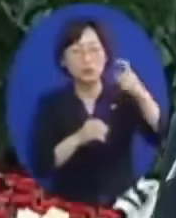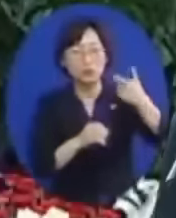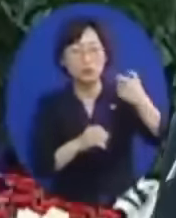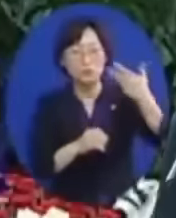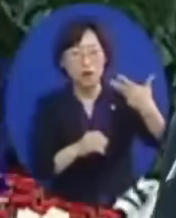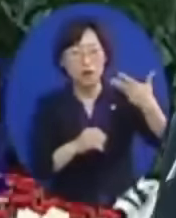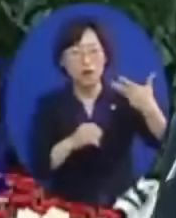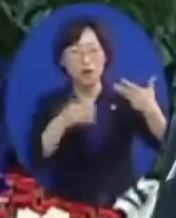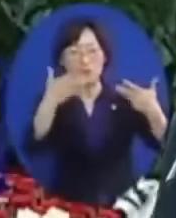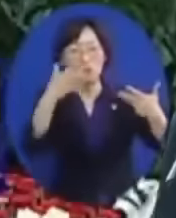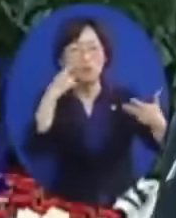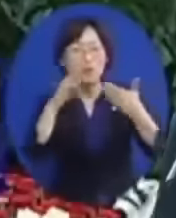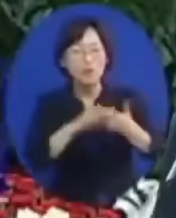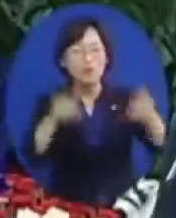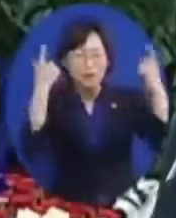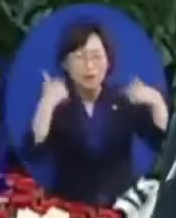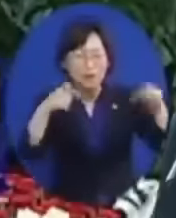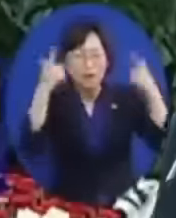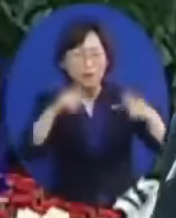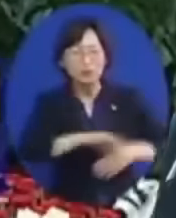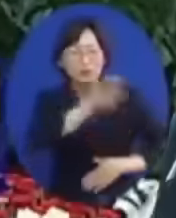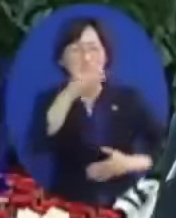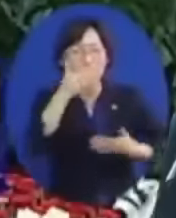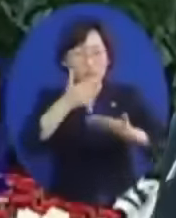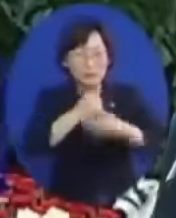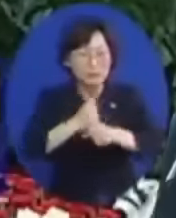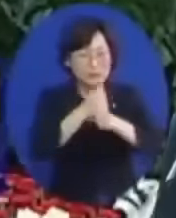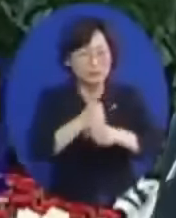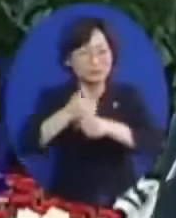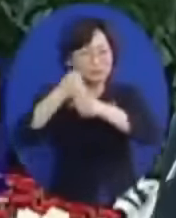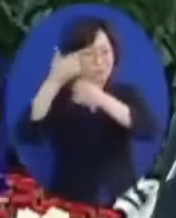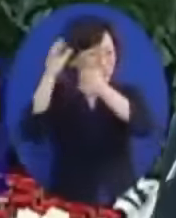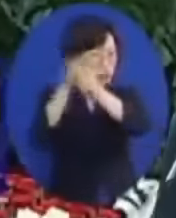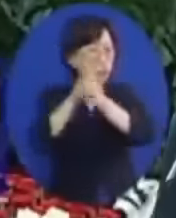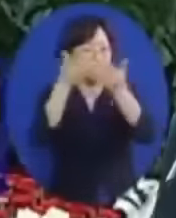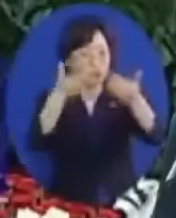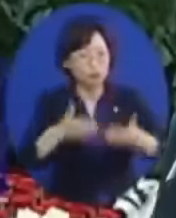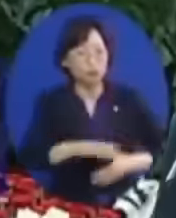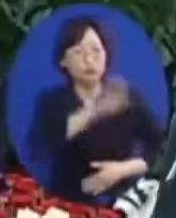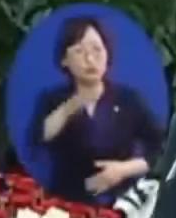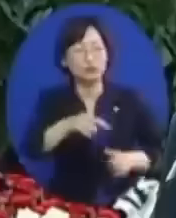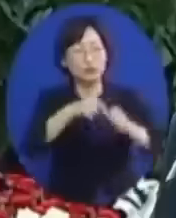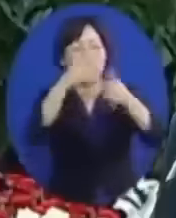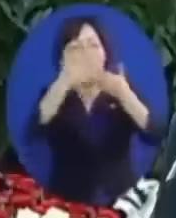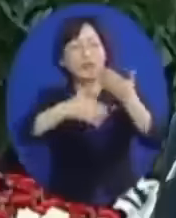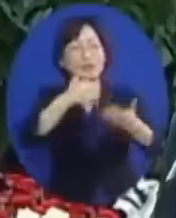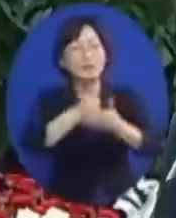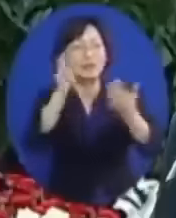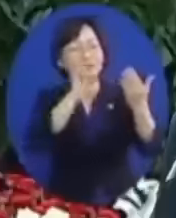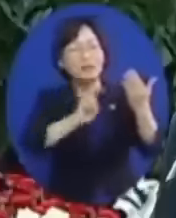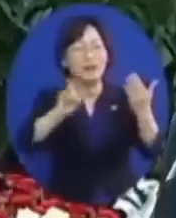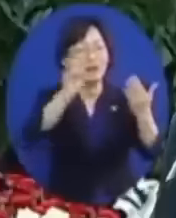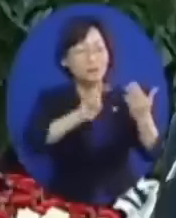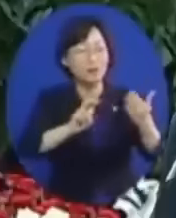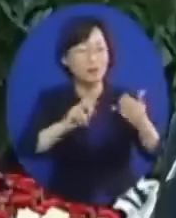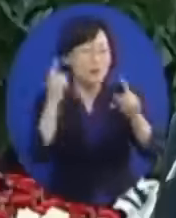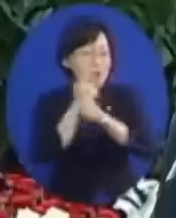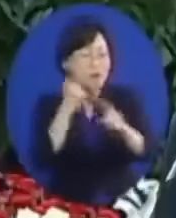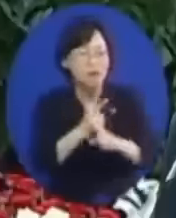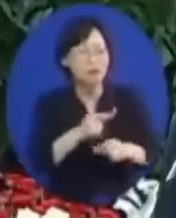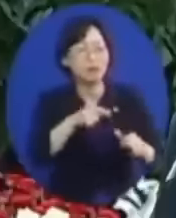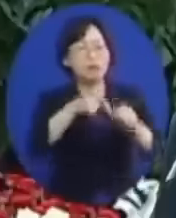19절에 날마다 우리 짐을 지시는 주 곧 우리 구원의 주이신 하나님을 찬송할지어다. 날마다 우리의 짐을 져주시기를 원하시는